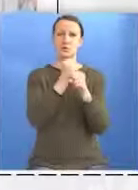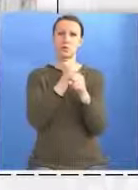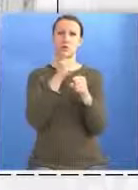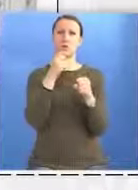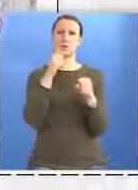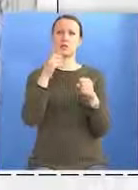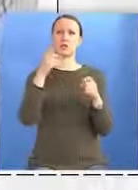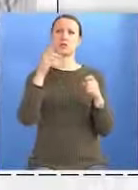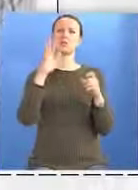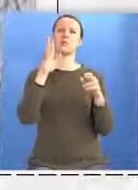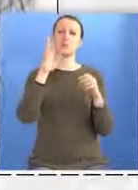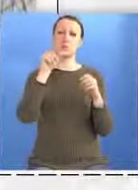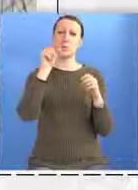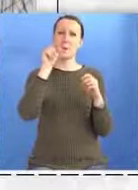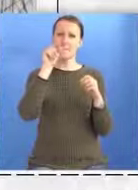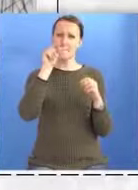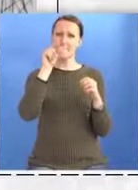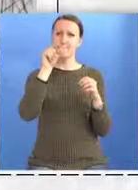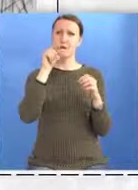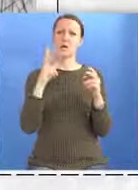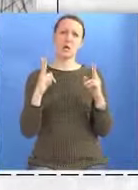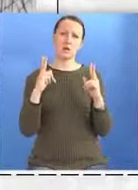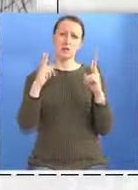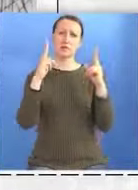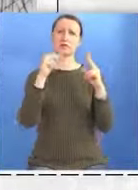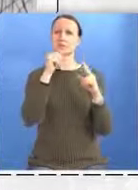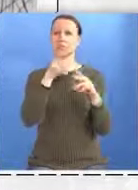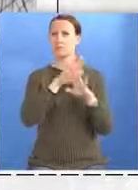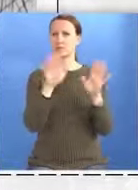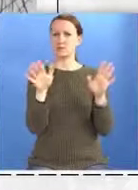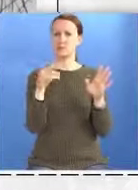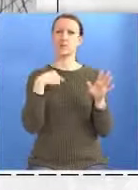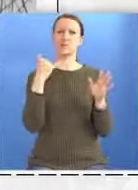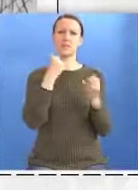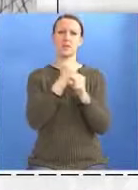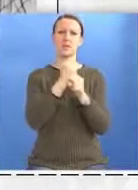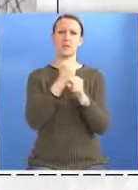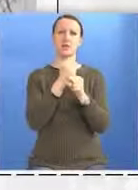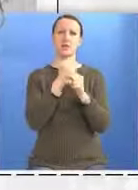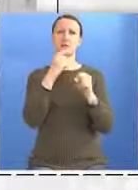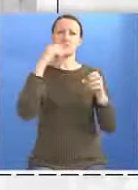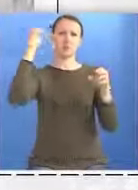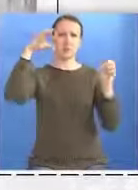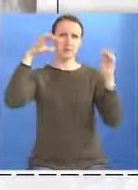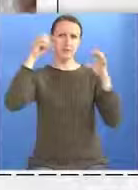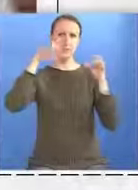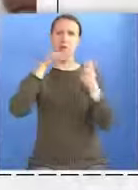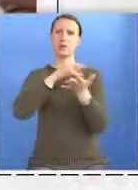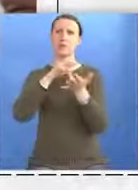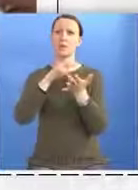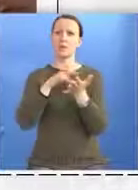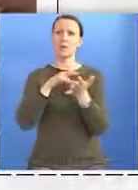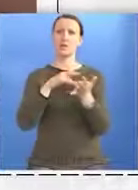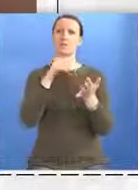a la prima, znači možda su malo izrezani i to je sve. Ja uvijek radim sa raspoloživim svjetlom na